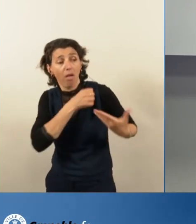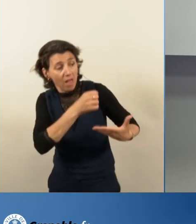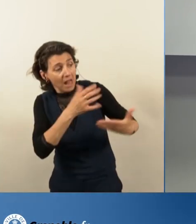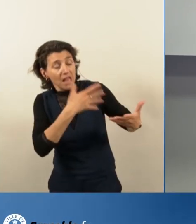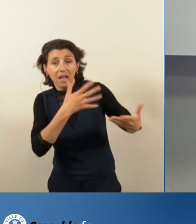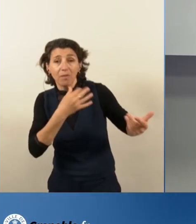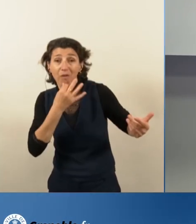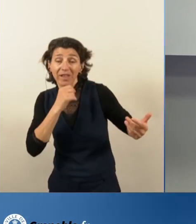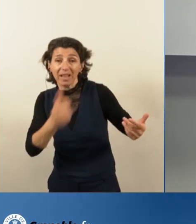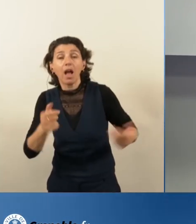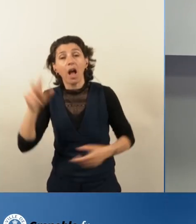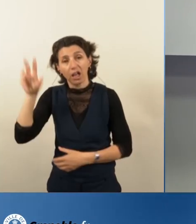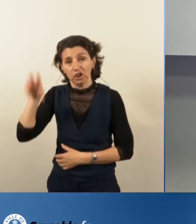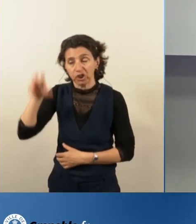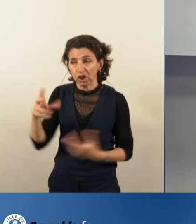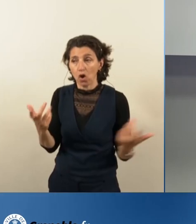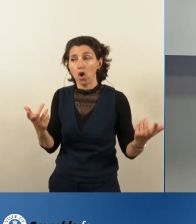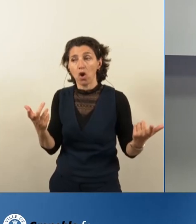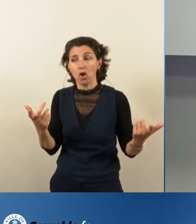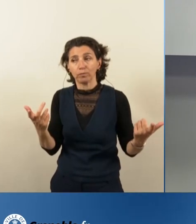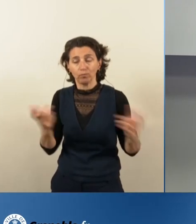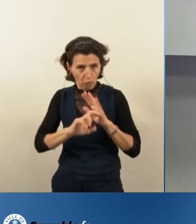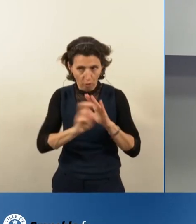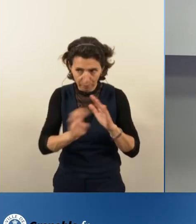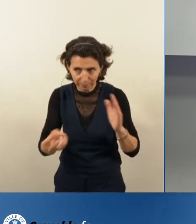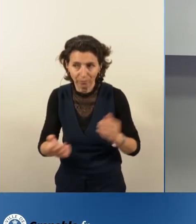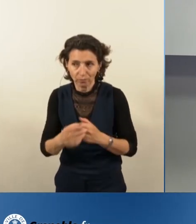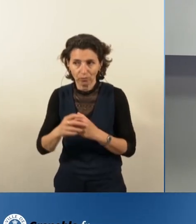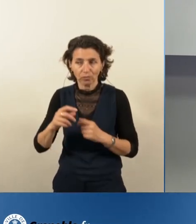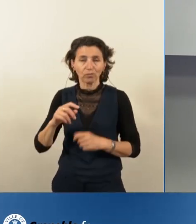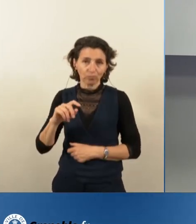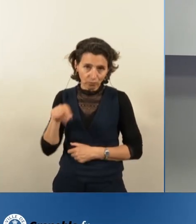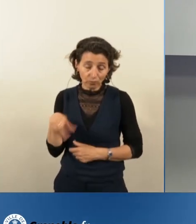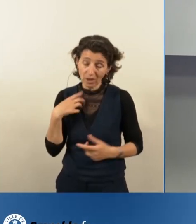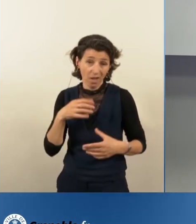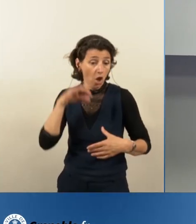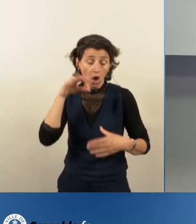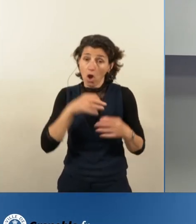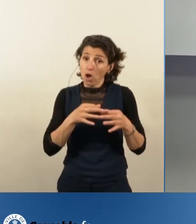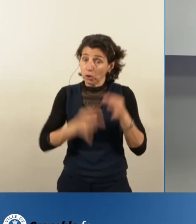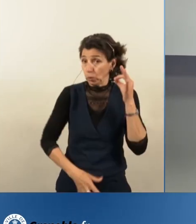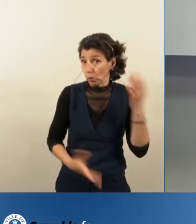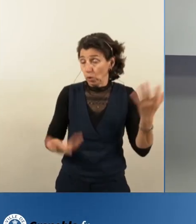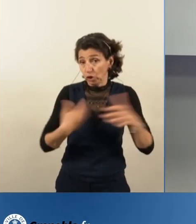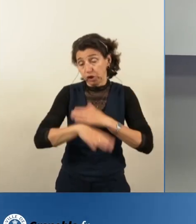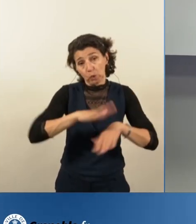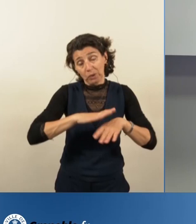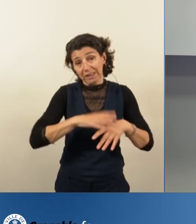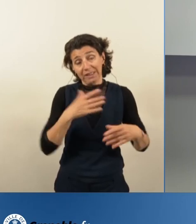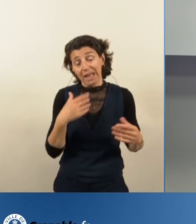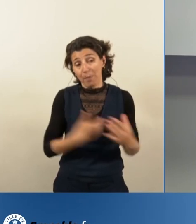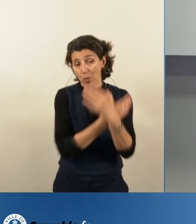et chirolles en l'occurrence le choix a fait au conseil métropolitain n'a pas été celui-là donc évidemment